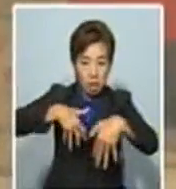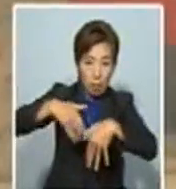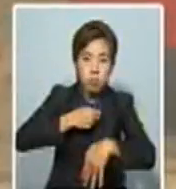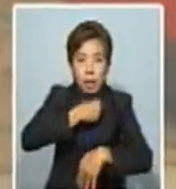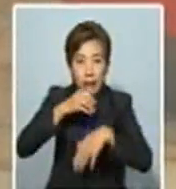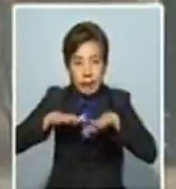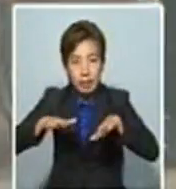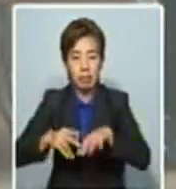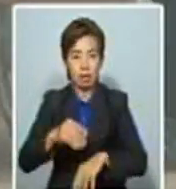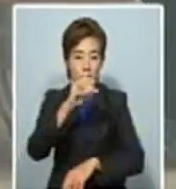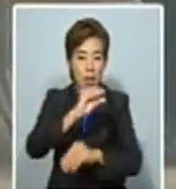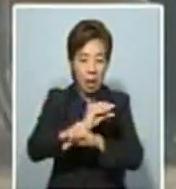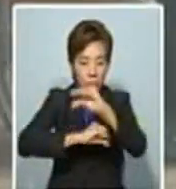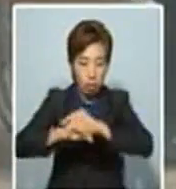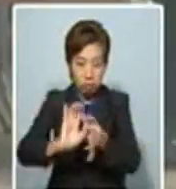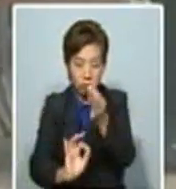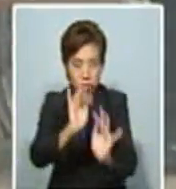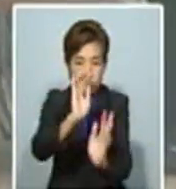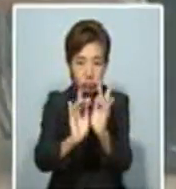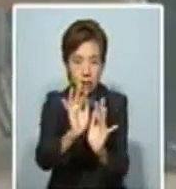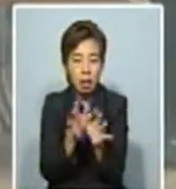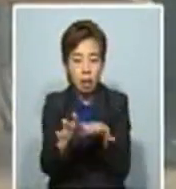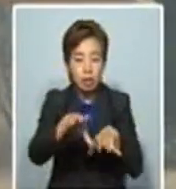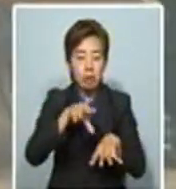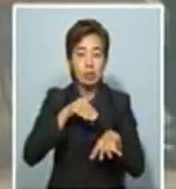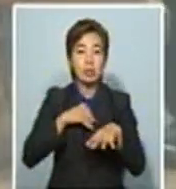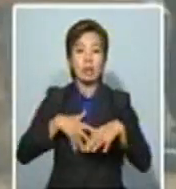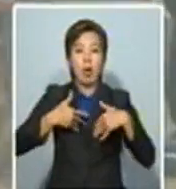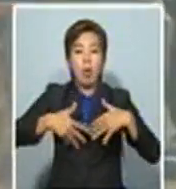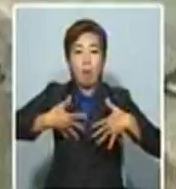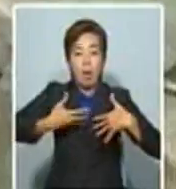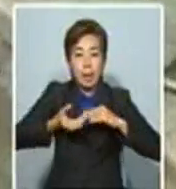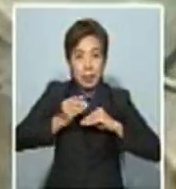เพื่อผิงคลายหนาวและก็สวมเสื้อผ้ากันหนาวเพื่อสร้างความอบอุ่นให้กับร่างกายครับ